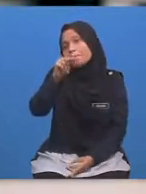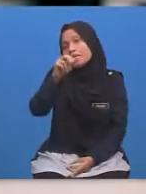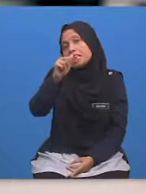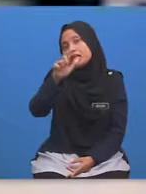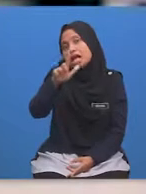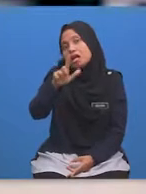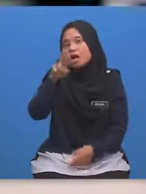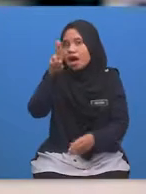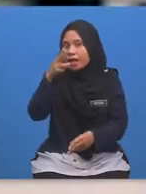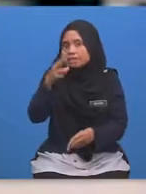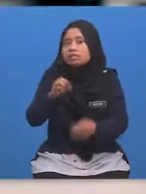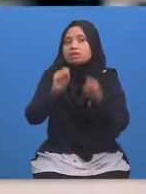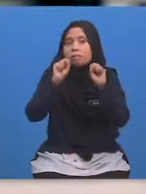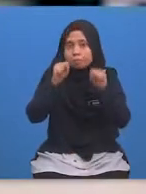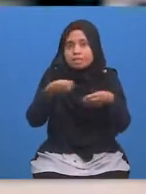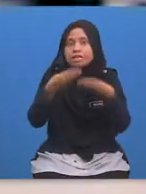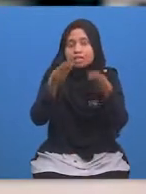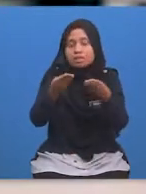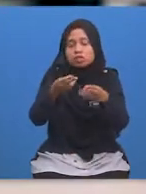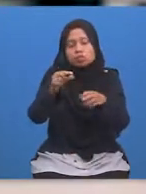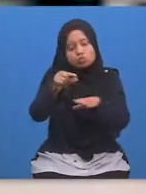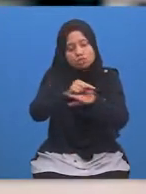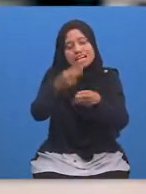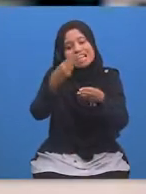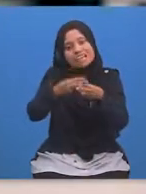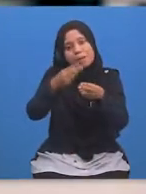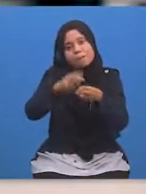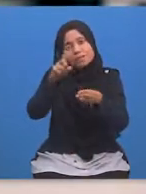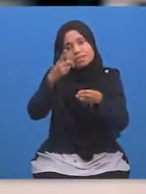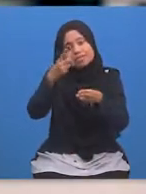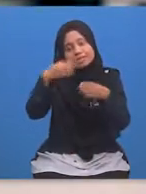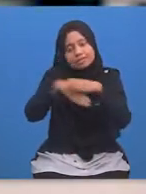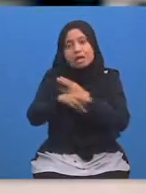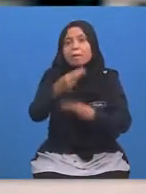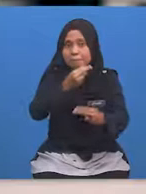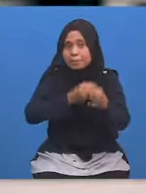hanya membenarkan namanya digunakan dalam perniagaan.